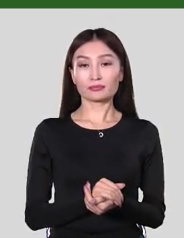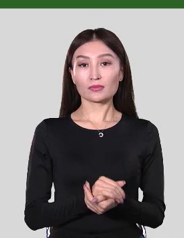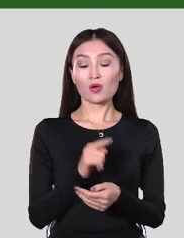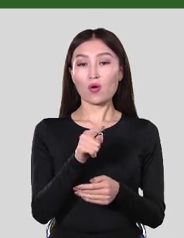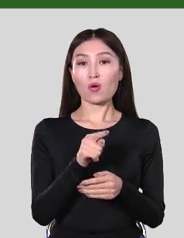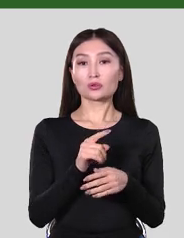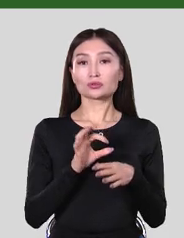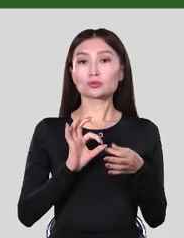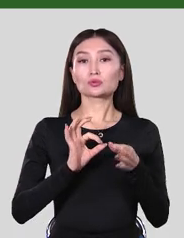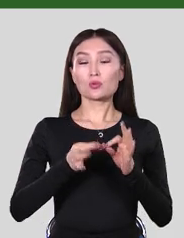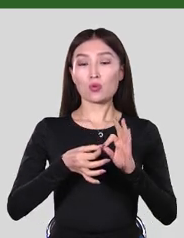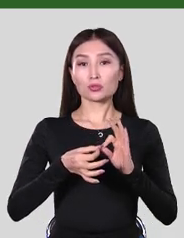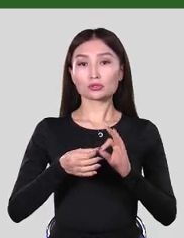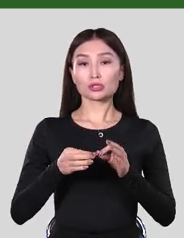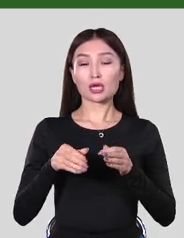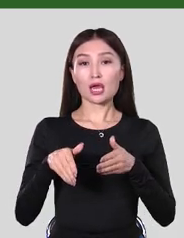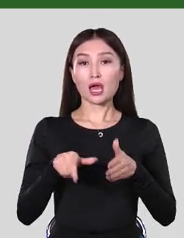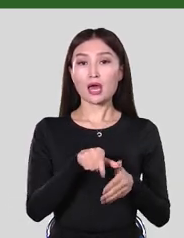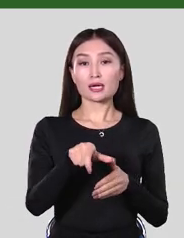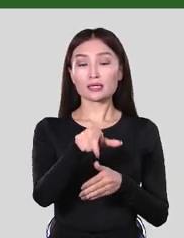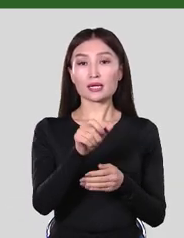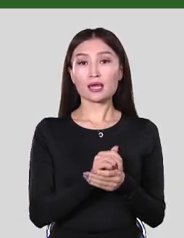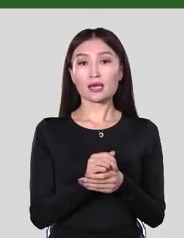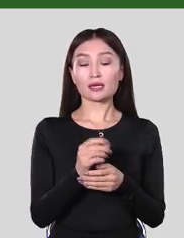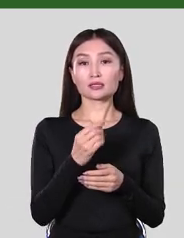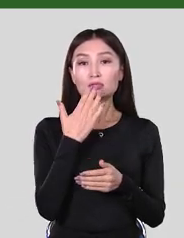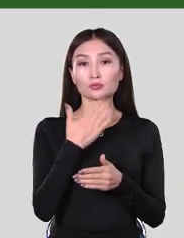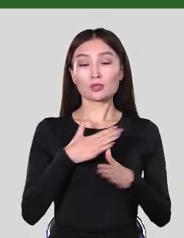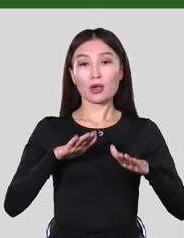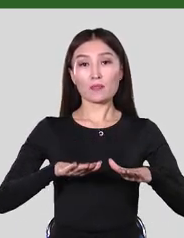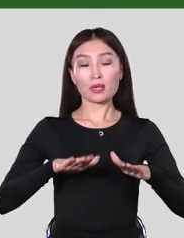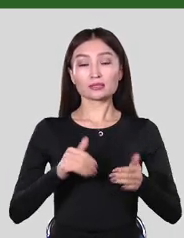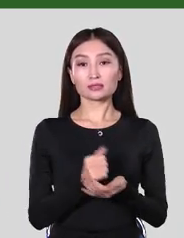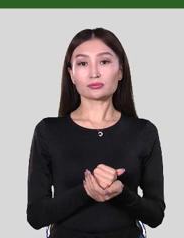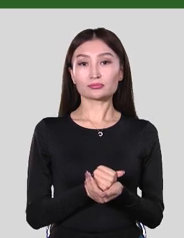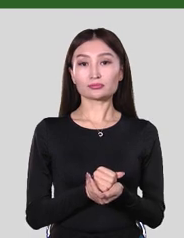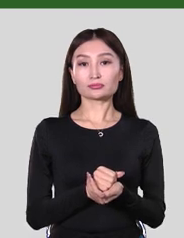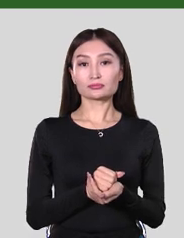Он проходит сложный лабиринт рек Амазонки, добираясь до излюбленных мест охоты.